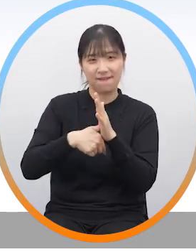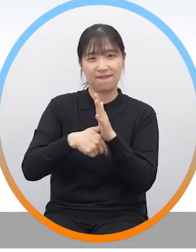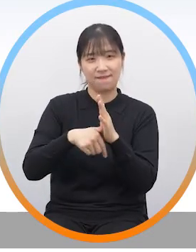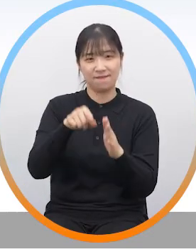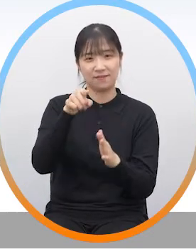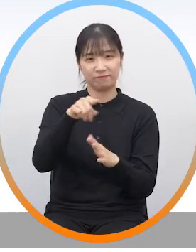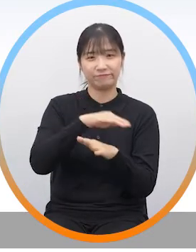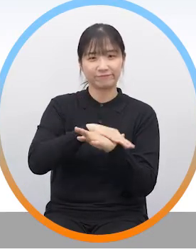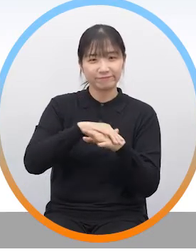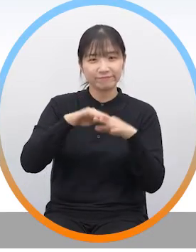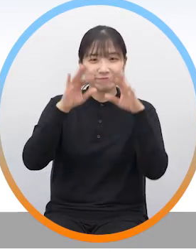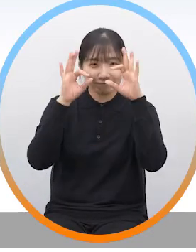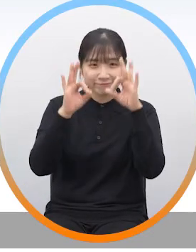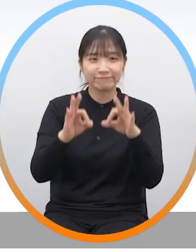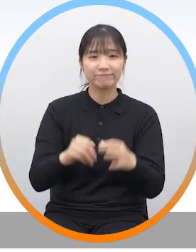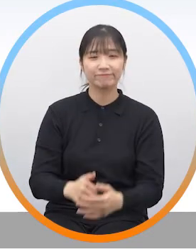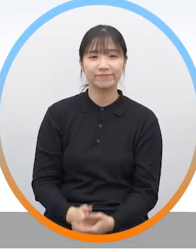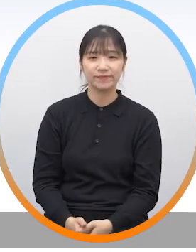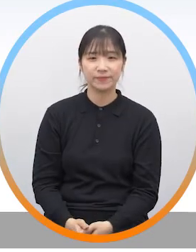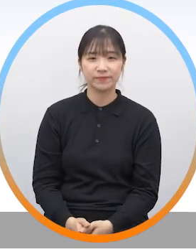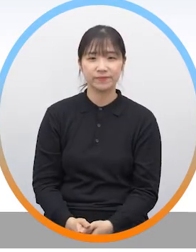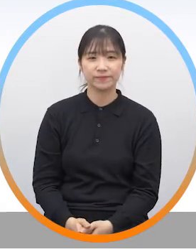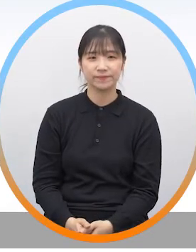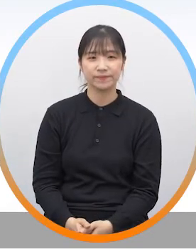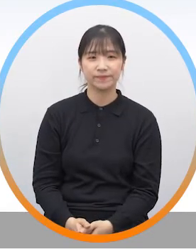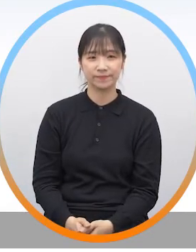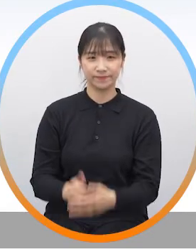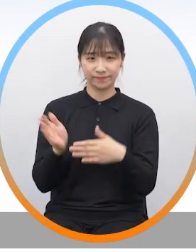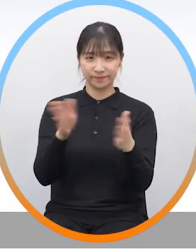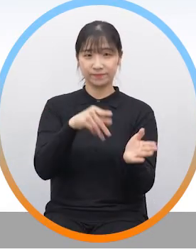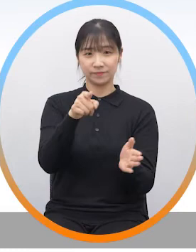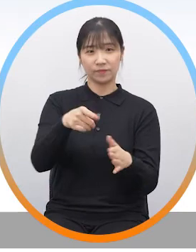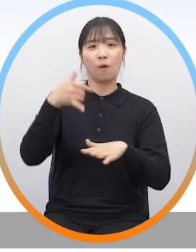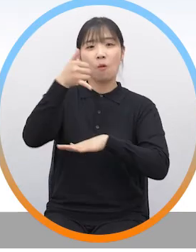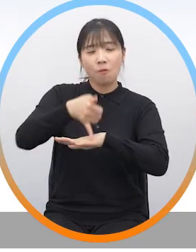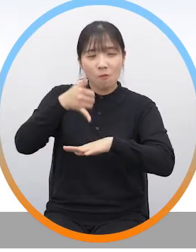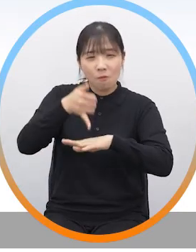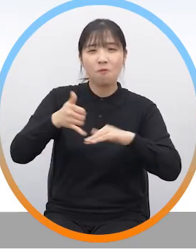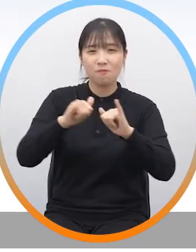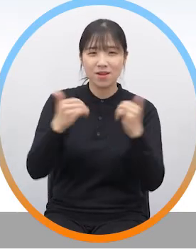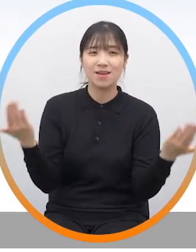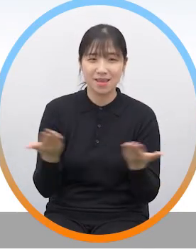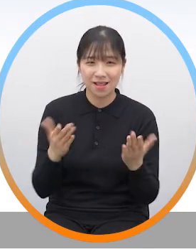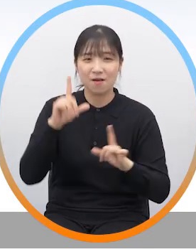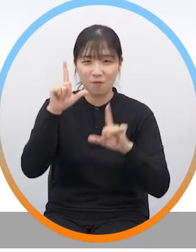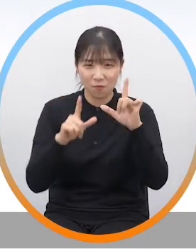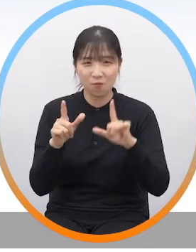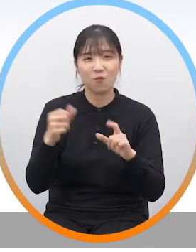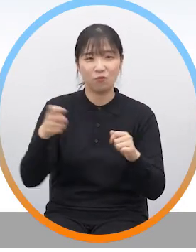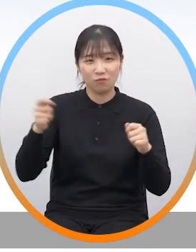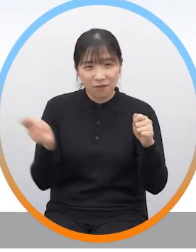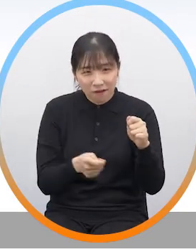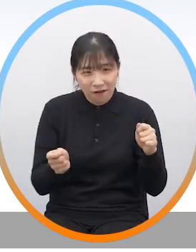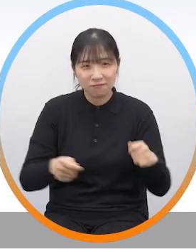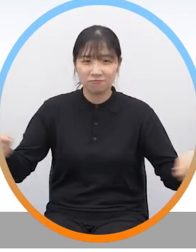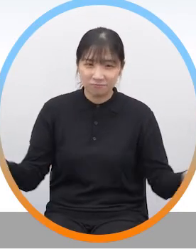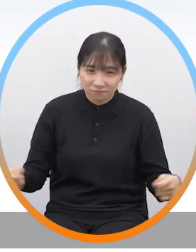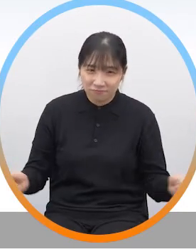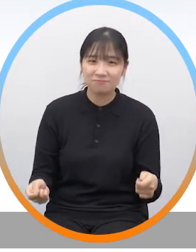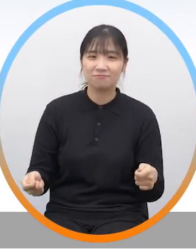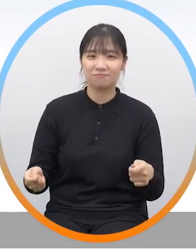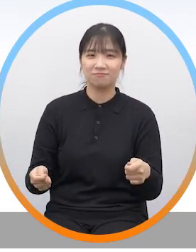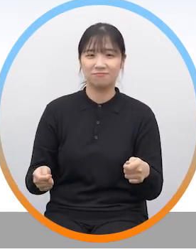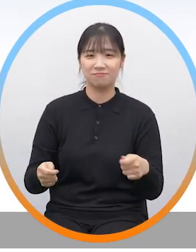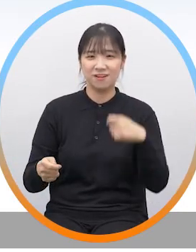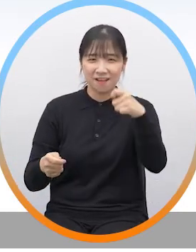이런 것을 좀 염두에 두시면 좋겠고요. 이것은 뭐 농민들이 일하는 것이고 뭐 장구, 북, 이거